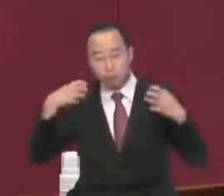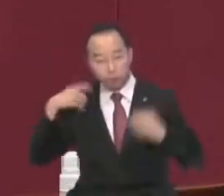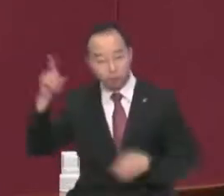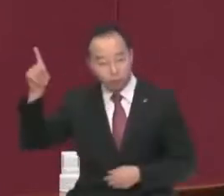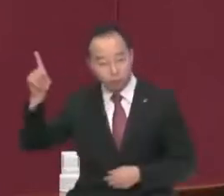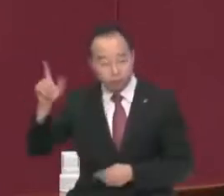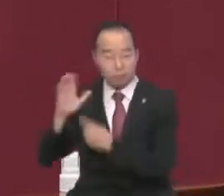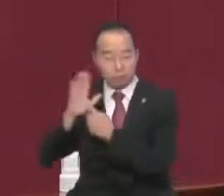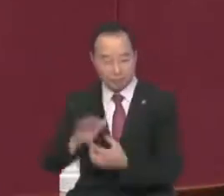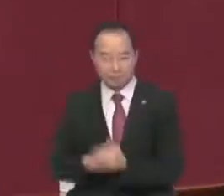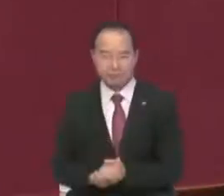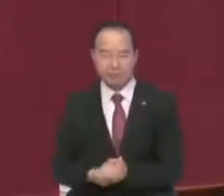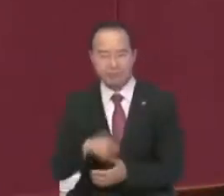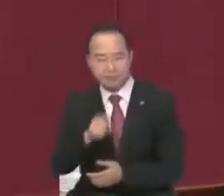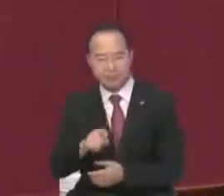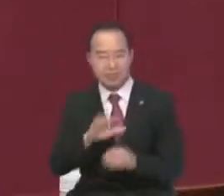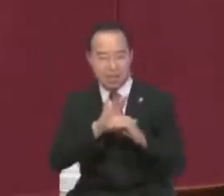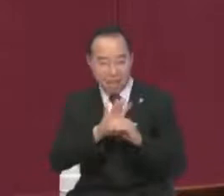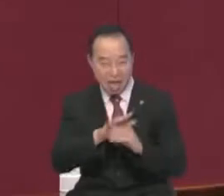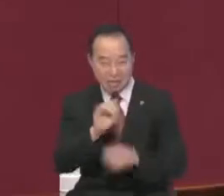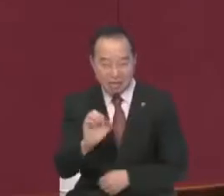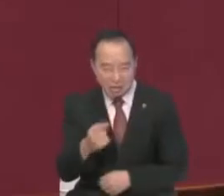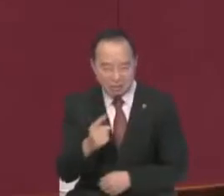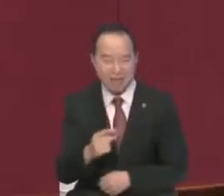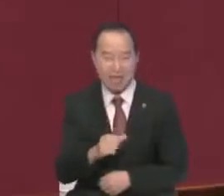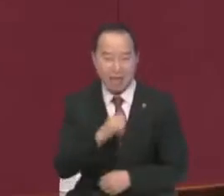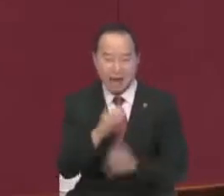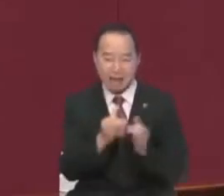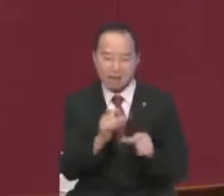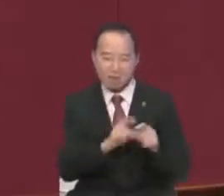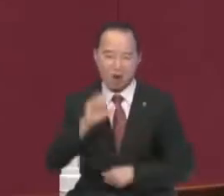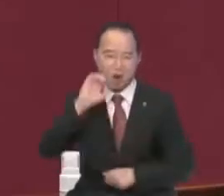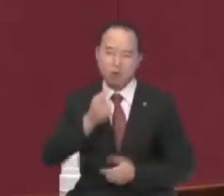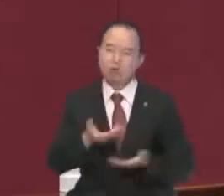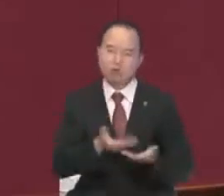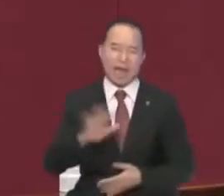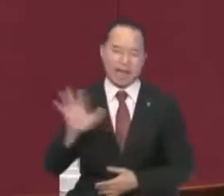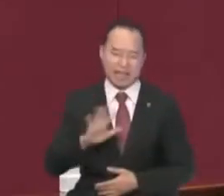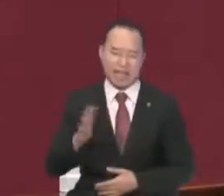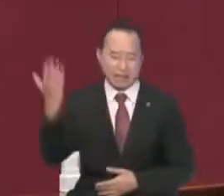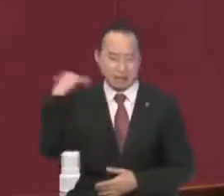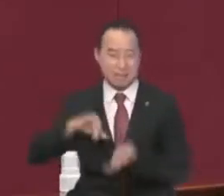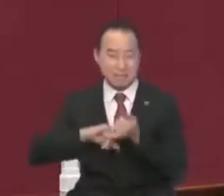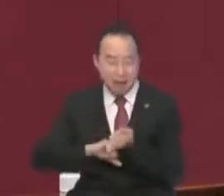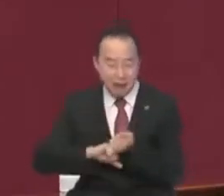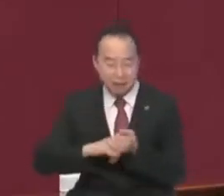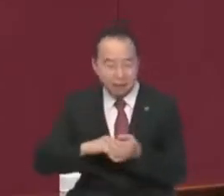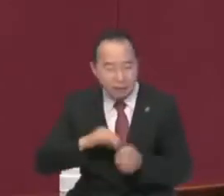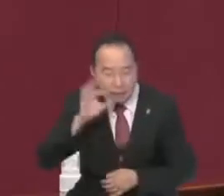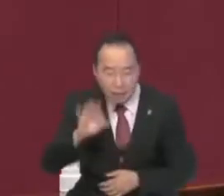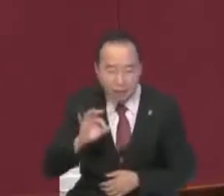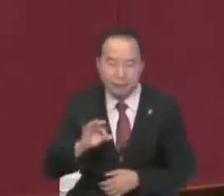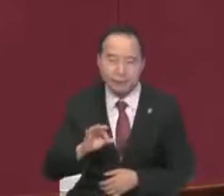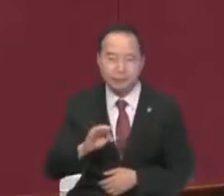가혹하지 않도록 하겠다던 대통령과 정치인들의 약속은 허공의 메아리로 흩어지고 말았습니다.